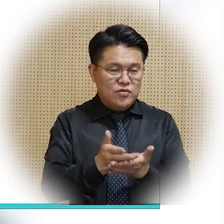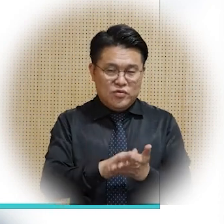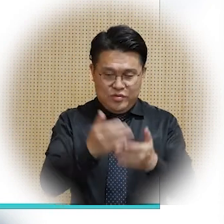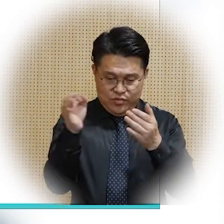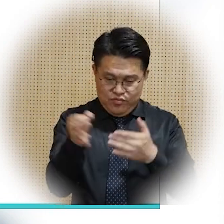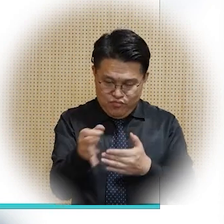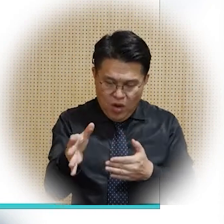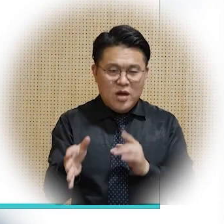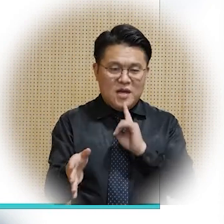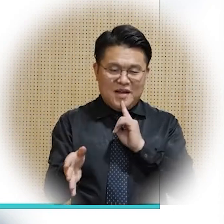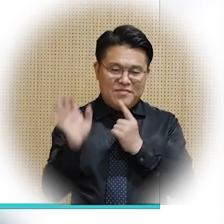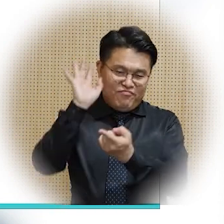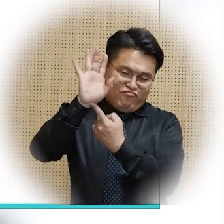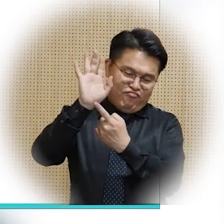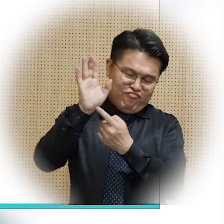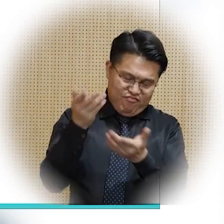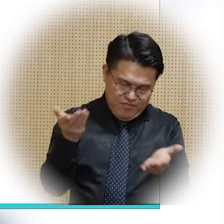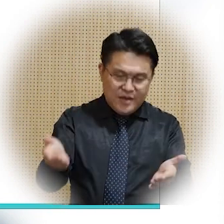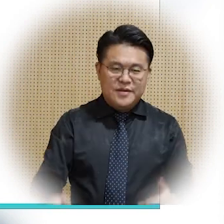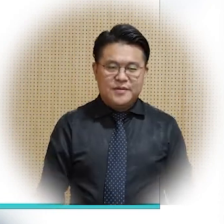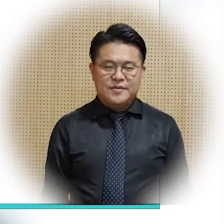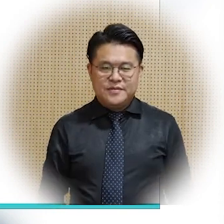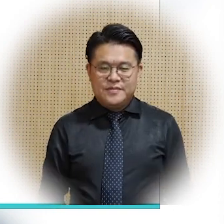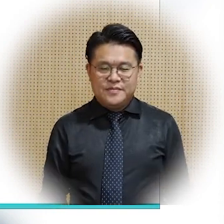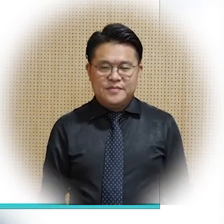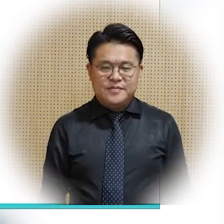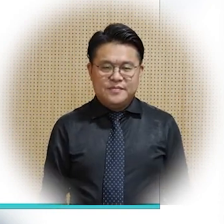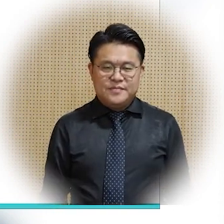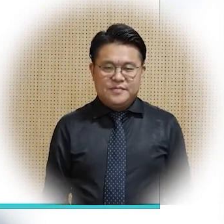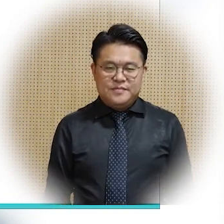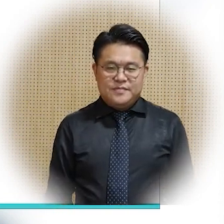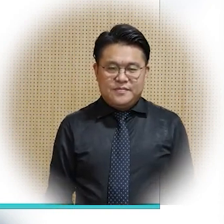있으면 맡겨주시면은 무료로 이제 자전거